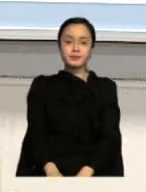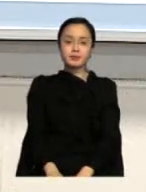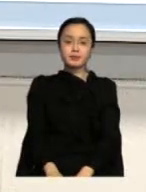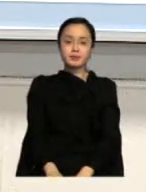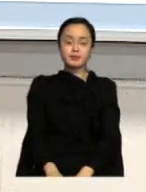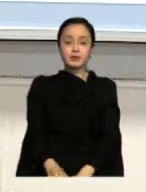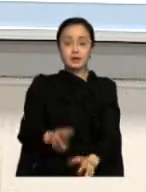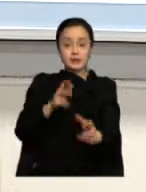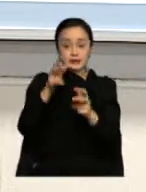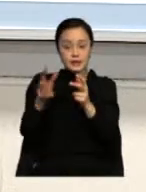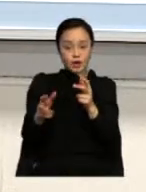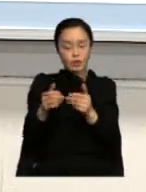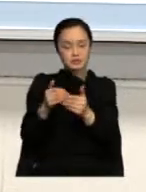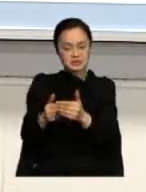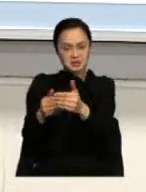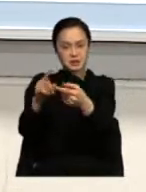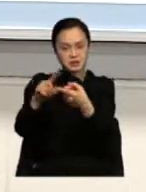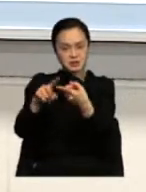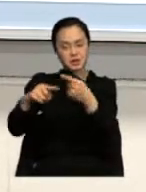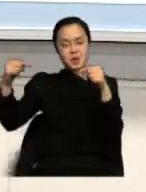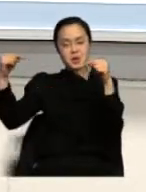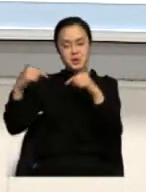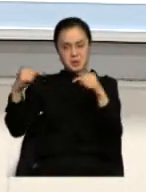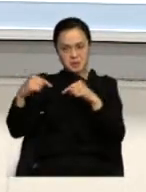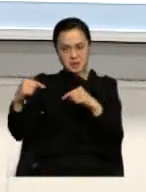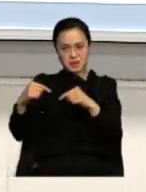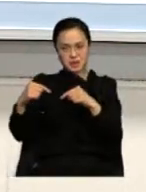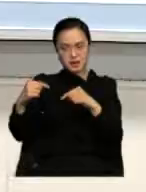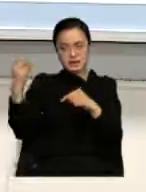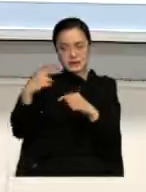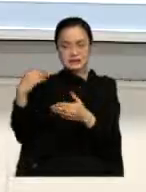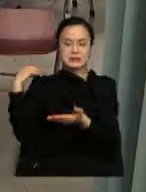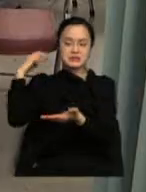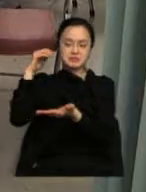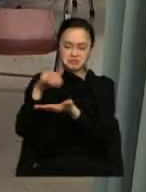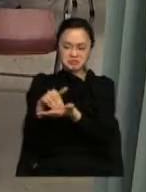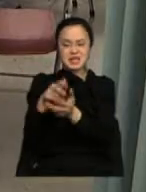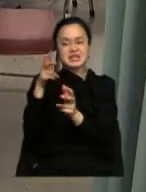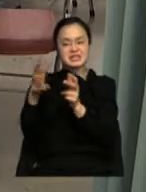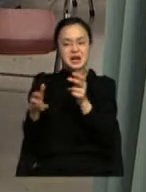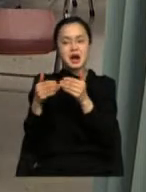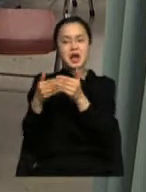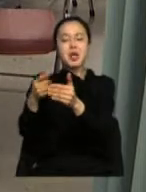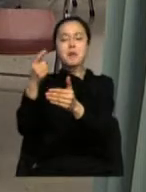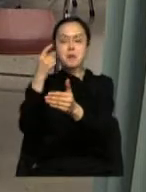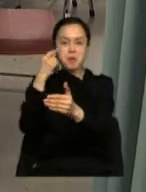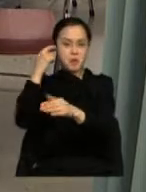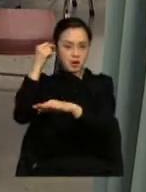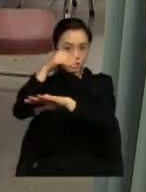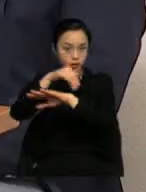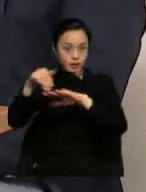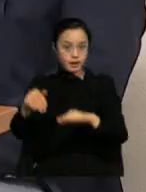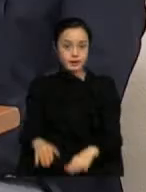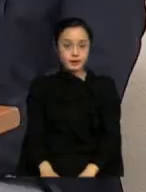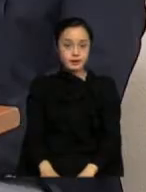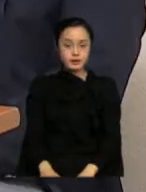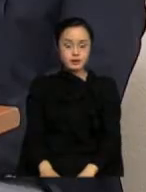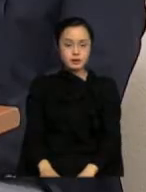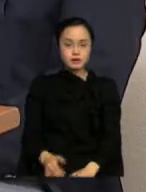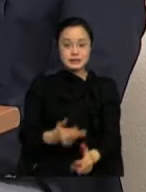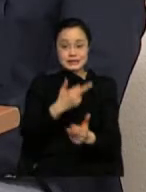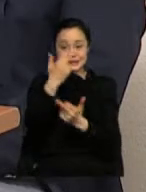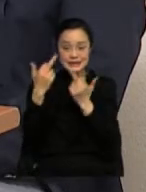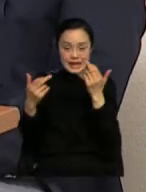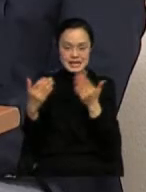사업시행자 해 비하여 어 원상 복구 로 추진해 나가게 됩니다 대책 협의회 를 꾸려 궁동 산 개발에 반대하던